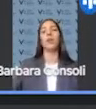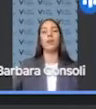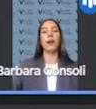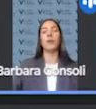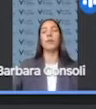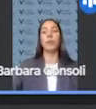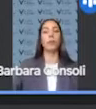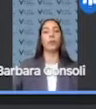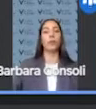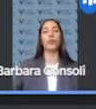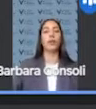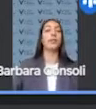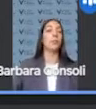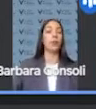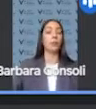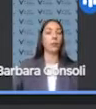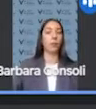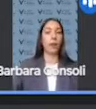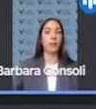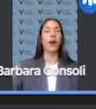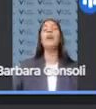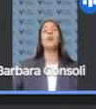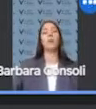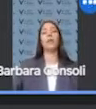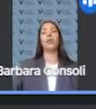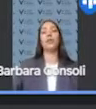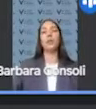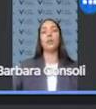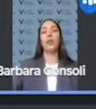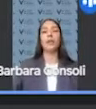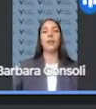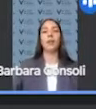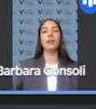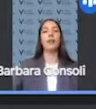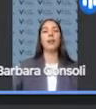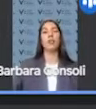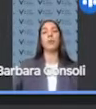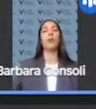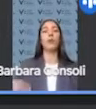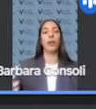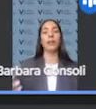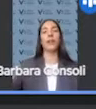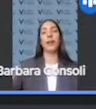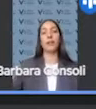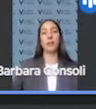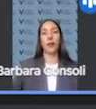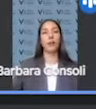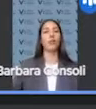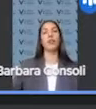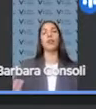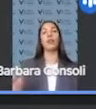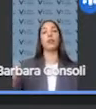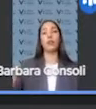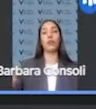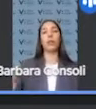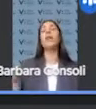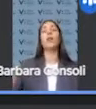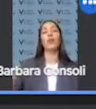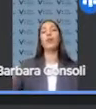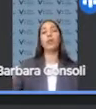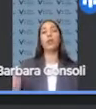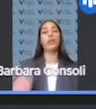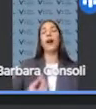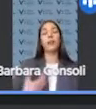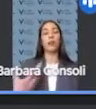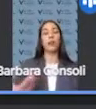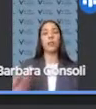disciplinare e regolamentare un aspetto di una società sempre più complessa. Quindi la giurisprudenza in realtà ci pone dei casi pratici, delle situazioni